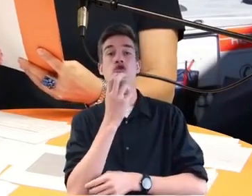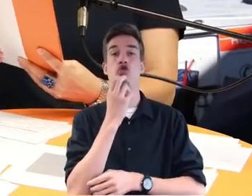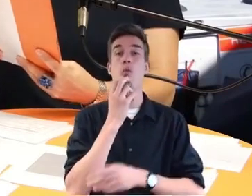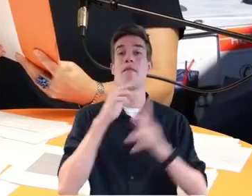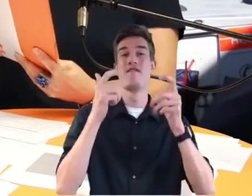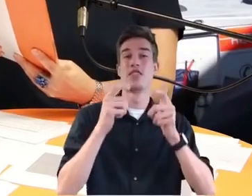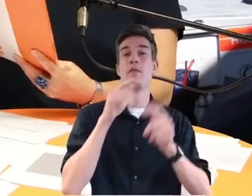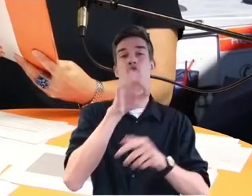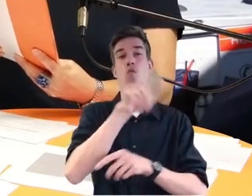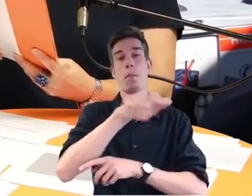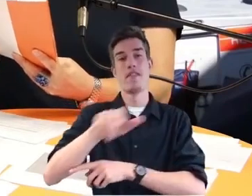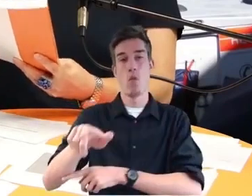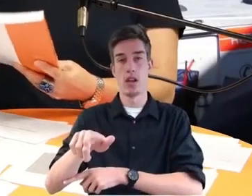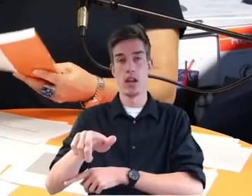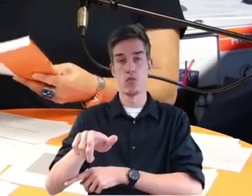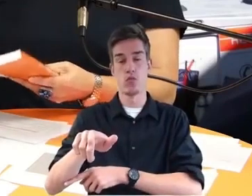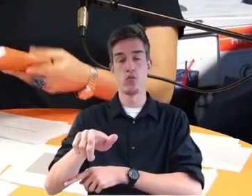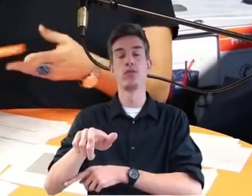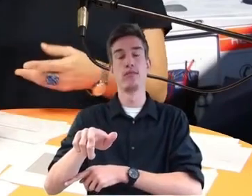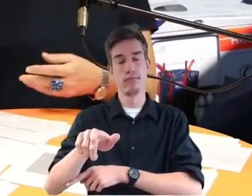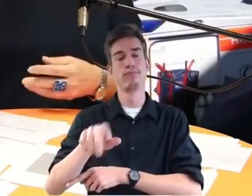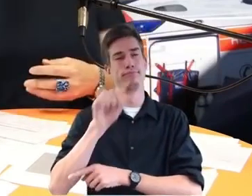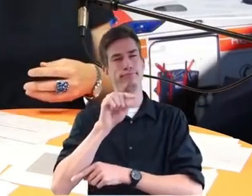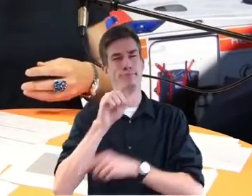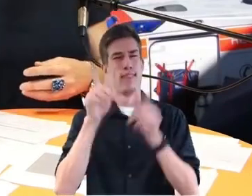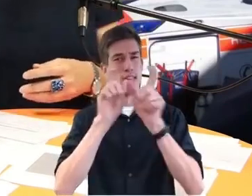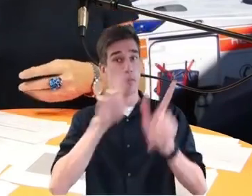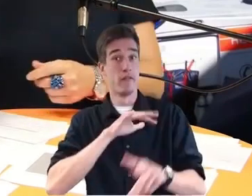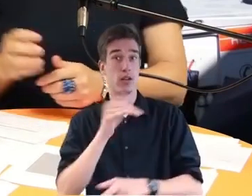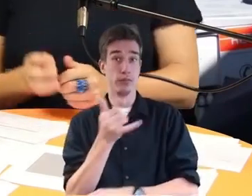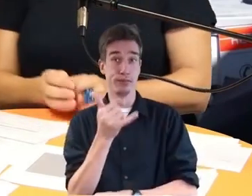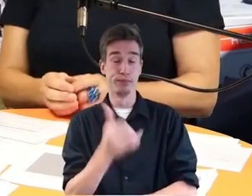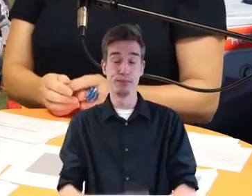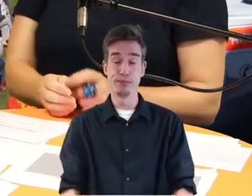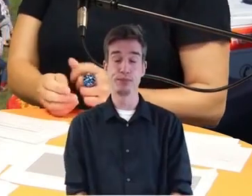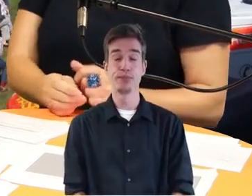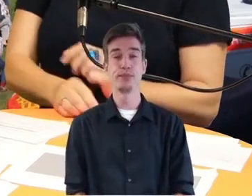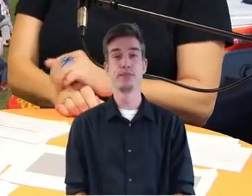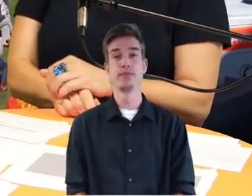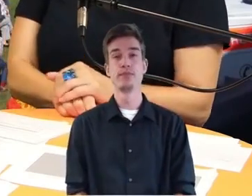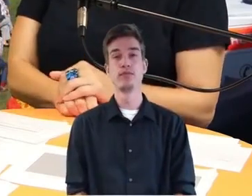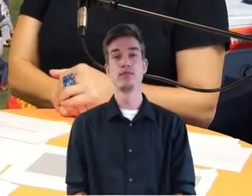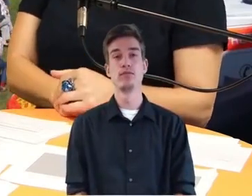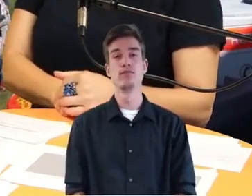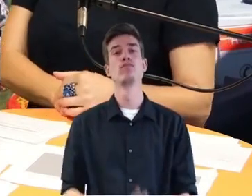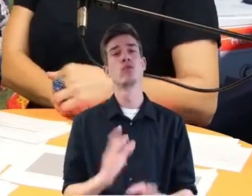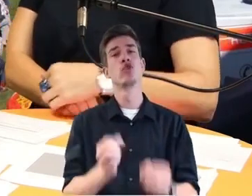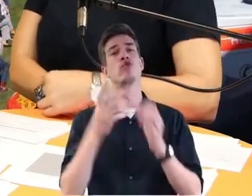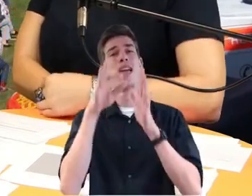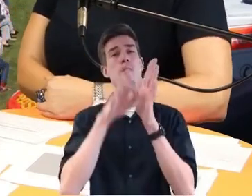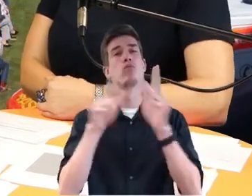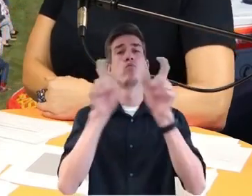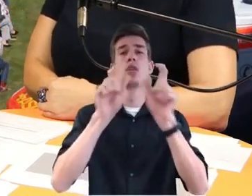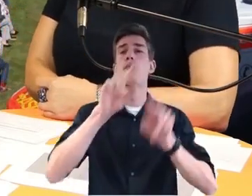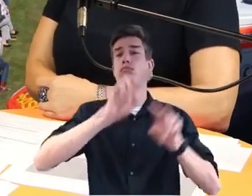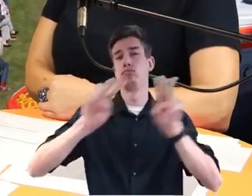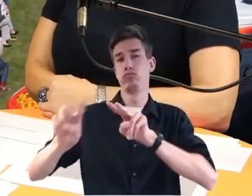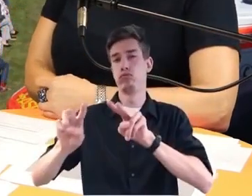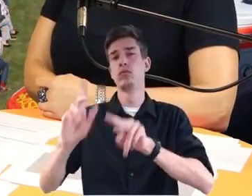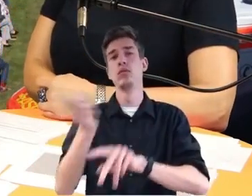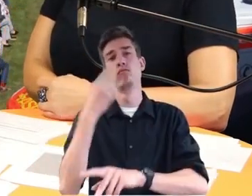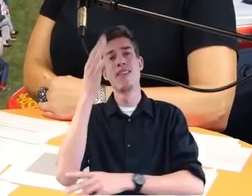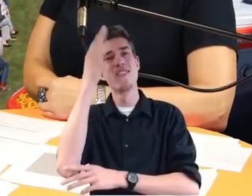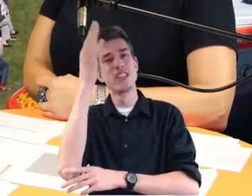Bevölkerung. Genau. Auf jeden Fall auch wunderbar. Ja. Da gibt es auch natürlich verschiedene Schwerpunktthemen, die da wissenschaftlich